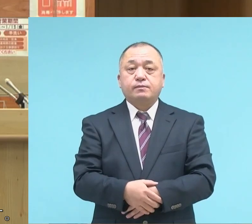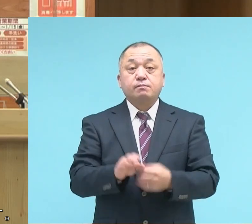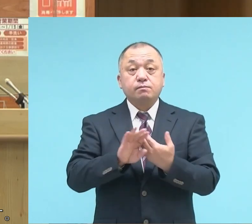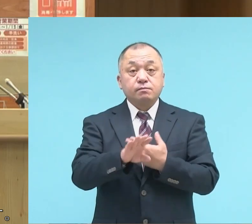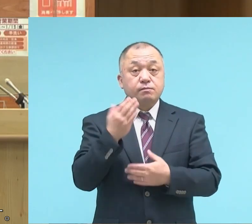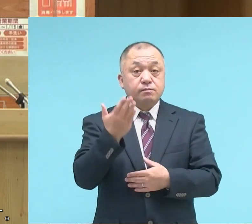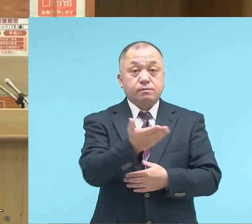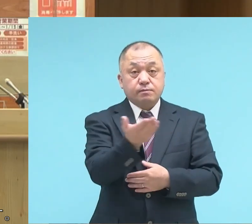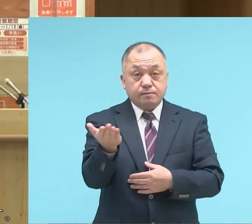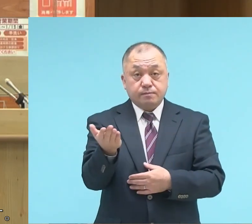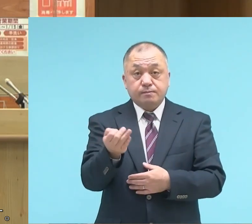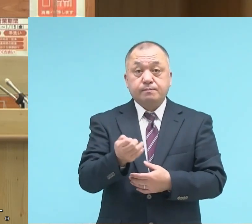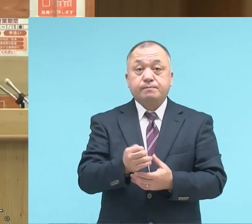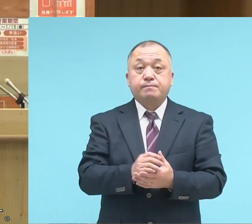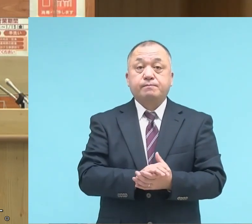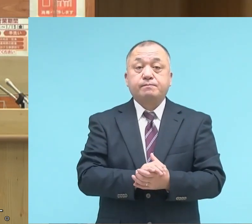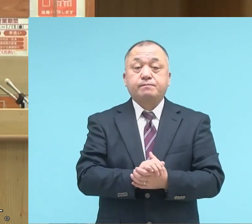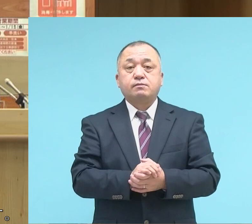か。